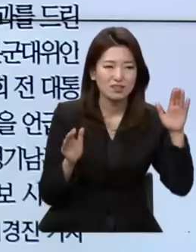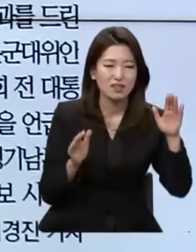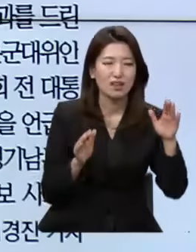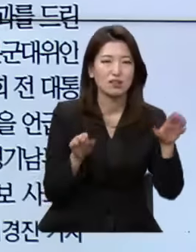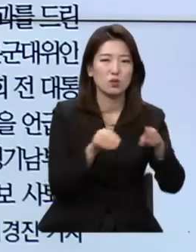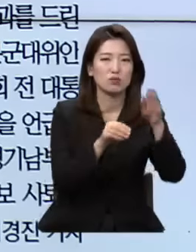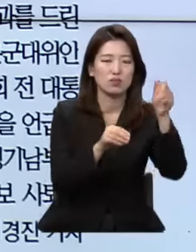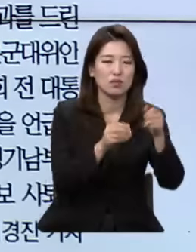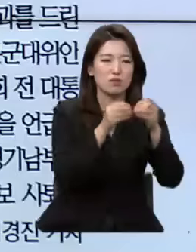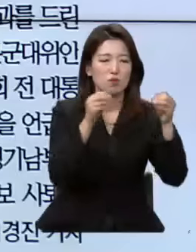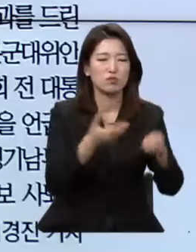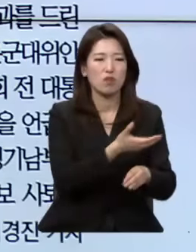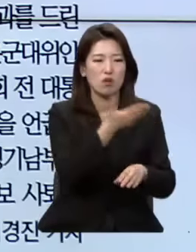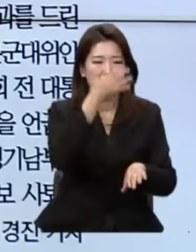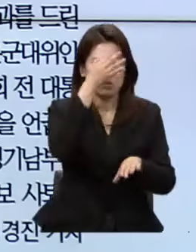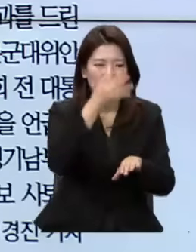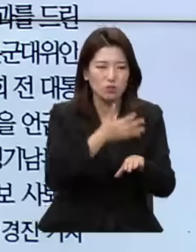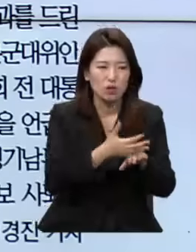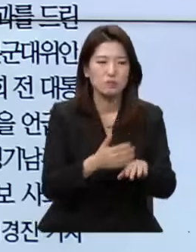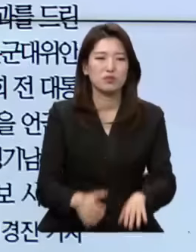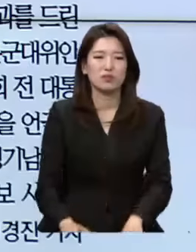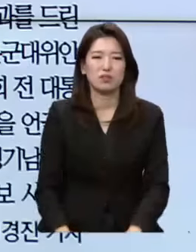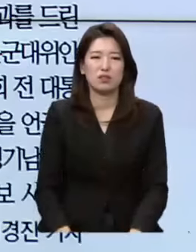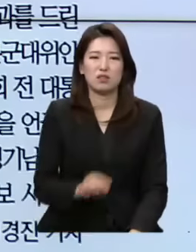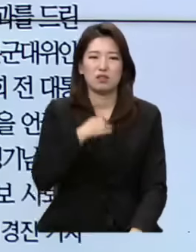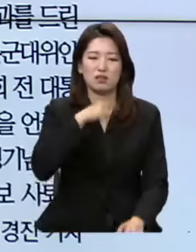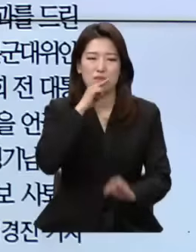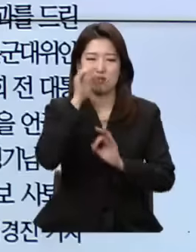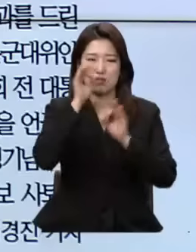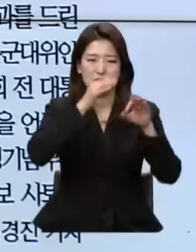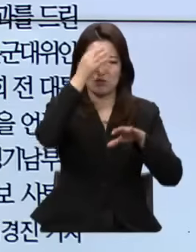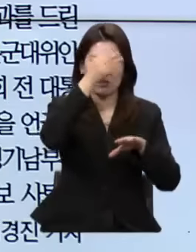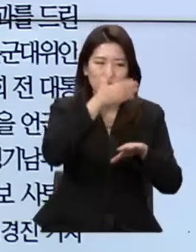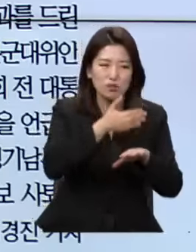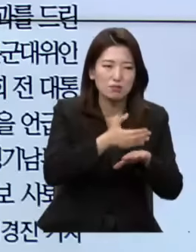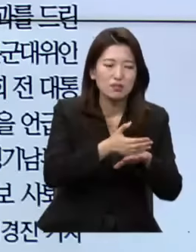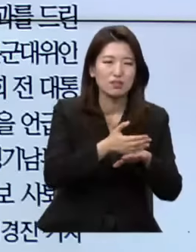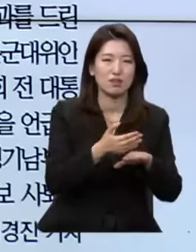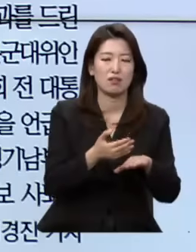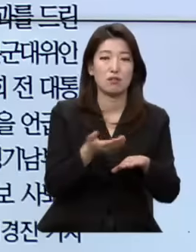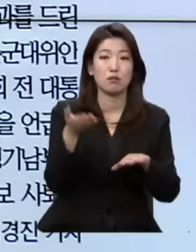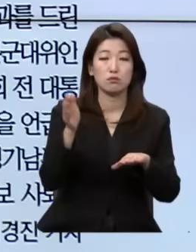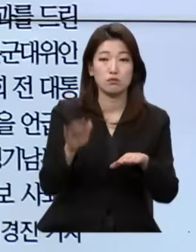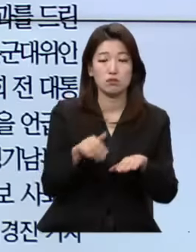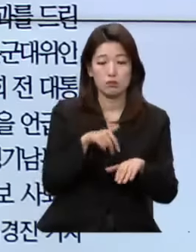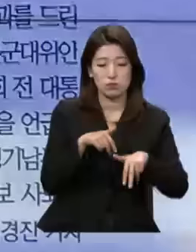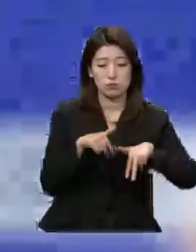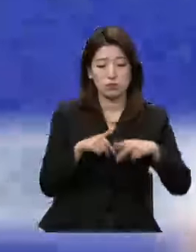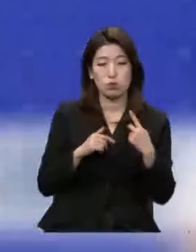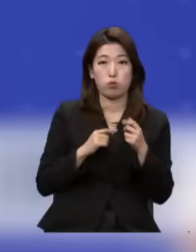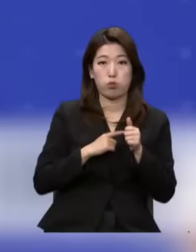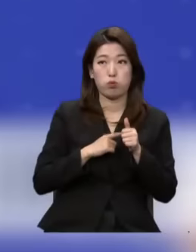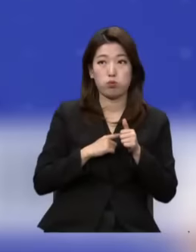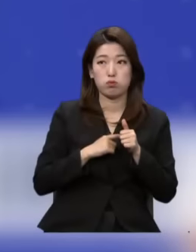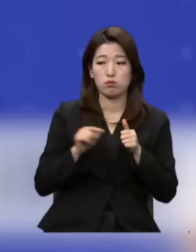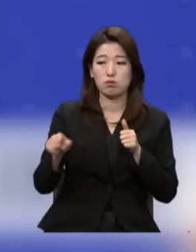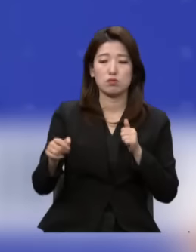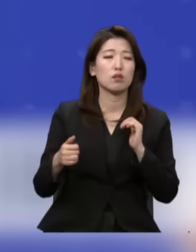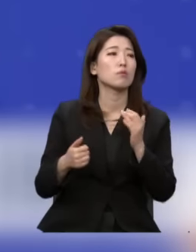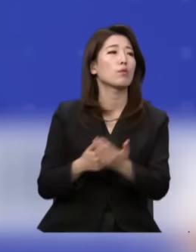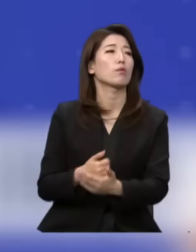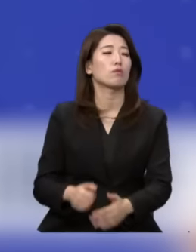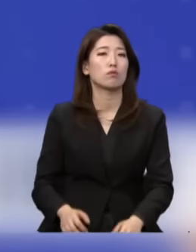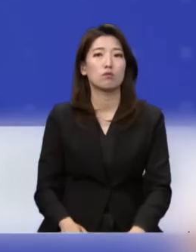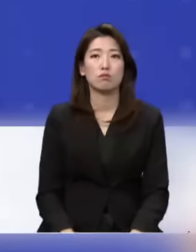그리고 몇 시간이 지나지 않아서이 발언이 나왔 입 직접 들어보시죠 그때 당시에 이제 그